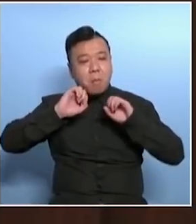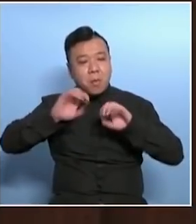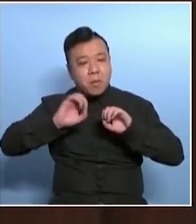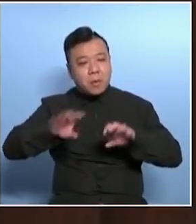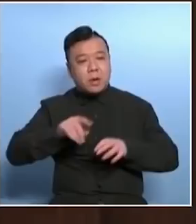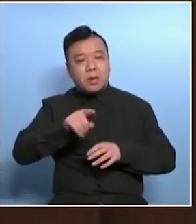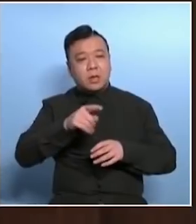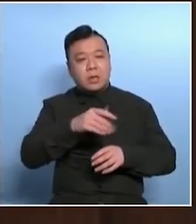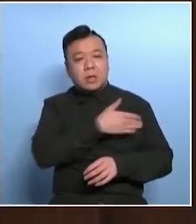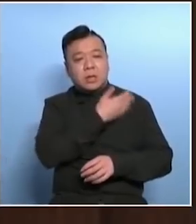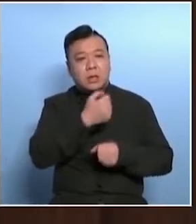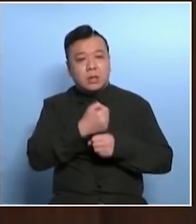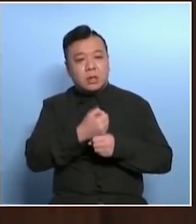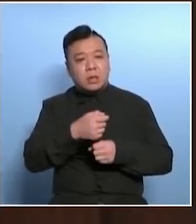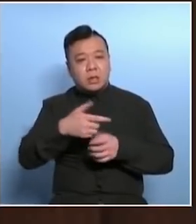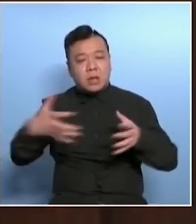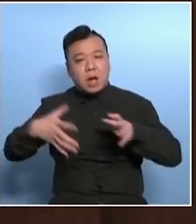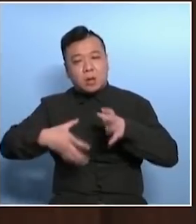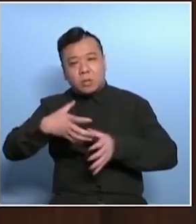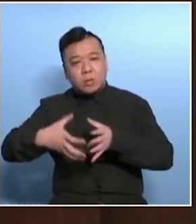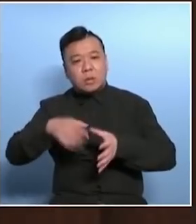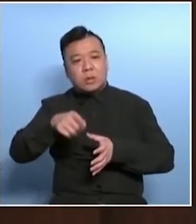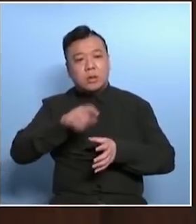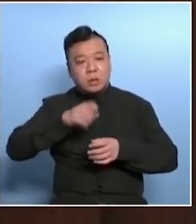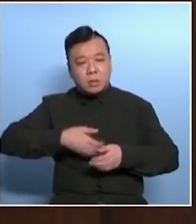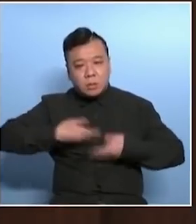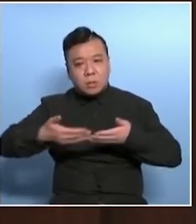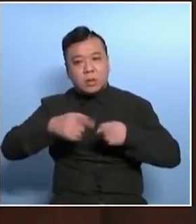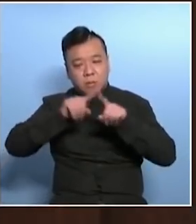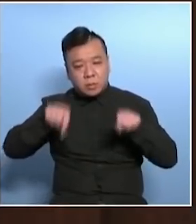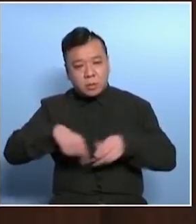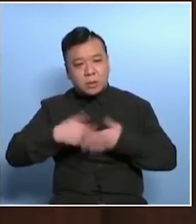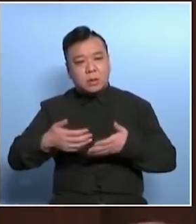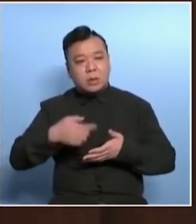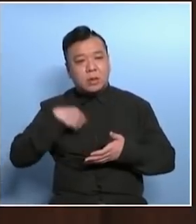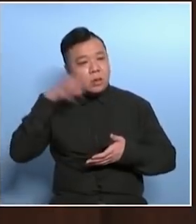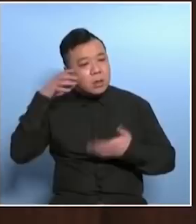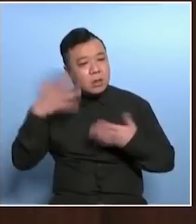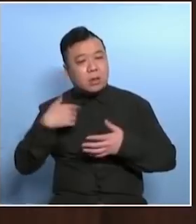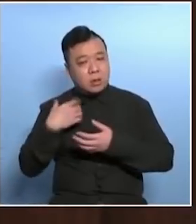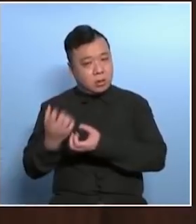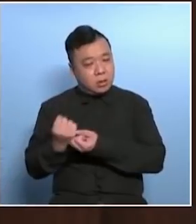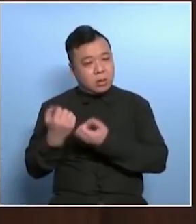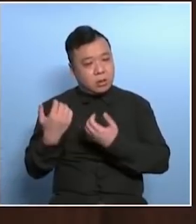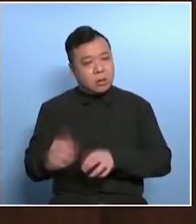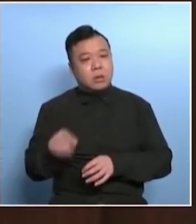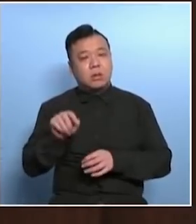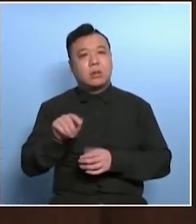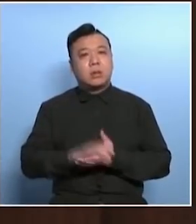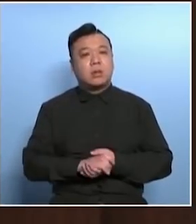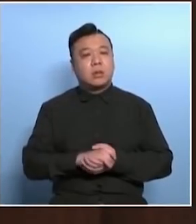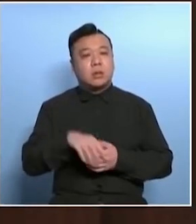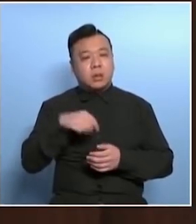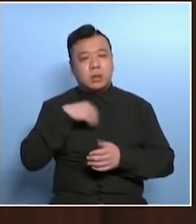常呢啲嘅職務報告咧，就喺大會嗰度係發表個報告嘅。但我都聽咗接受咗葉議員嘅意見